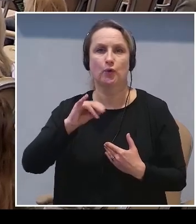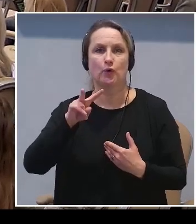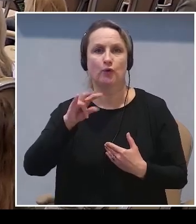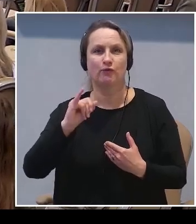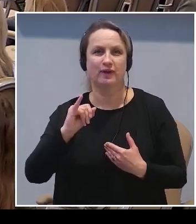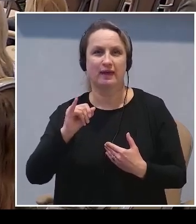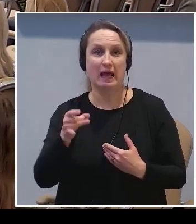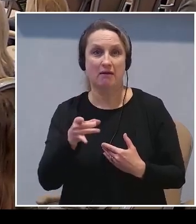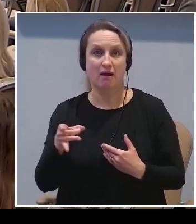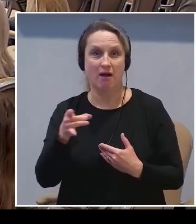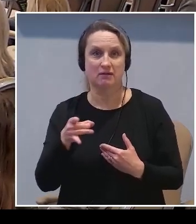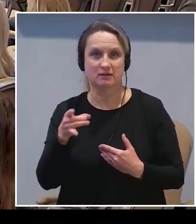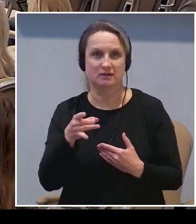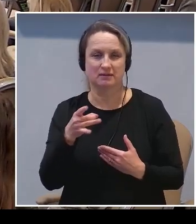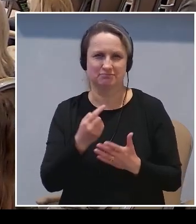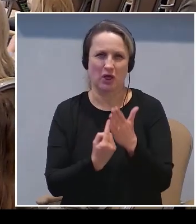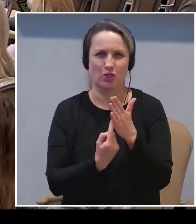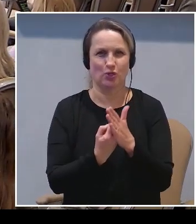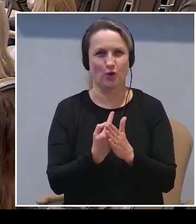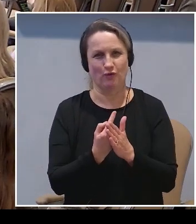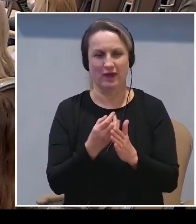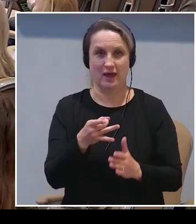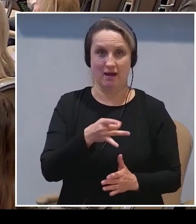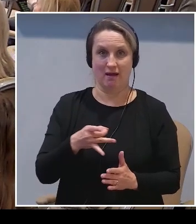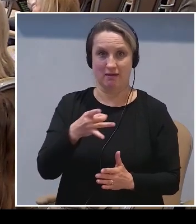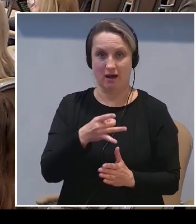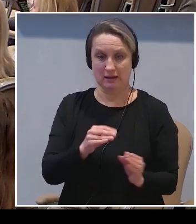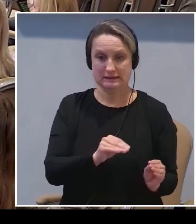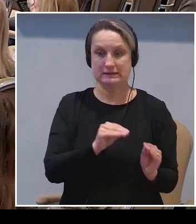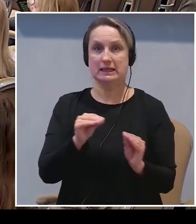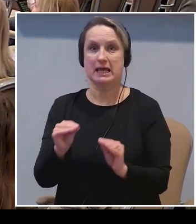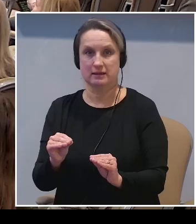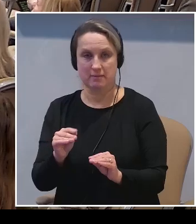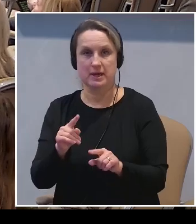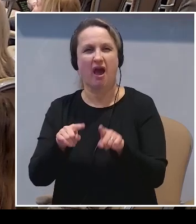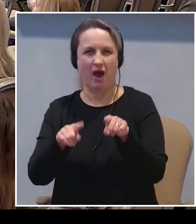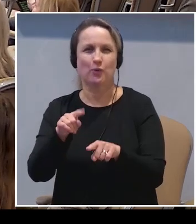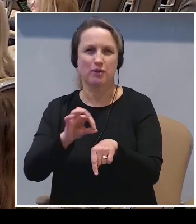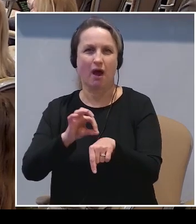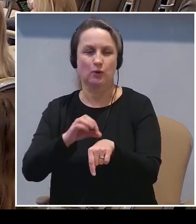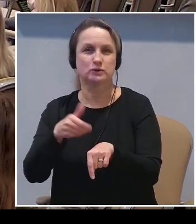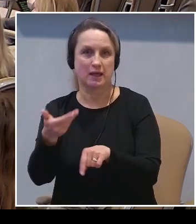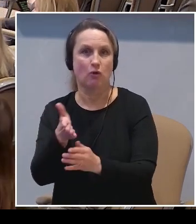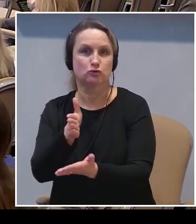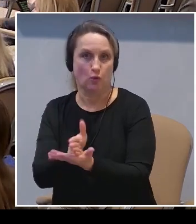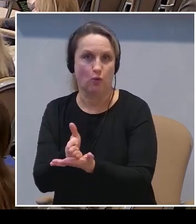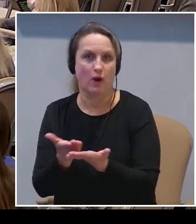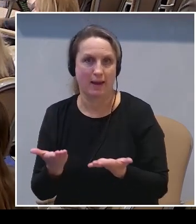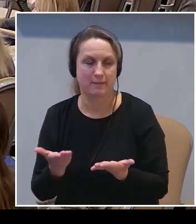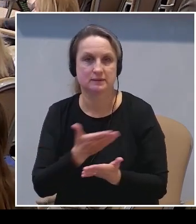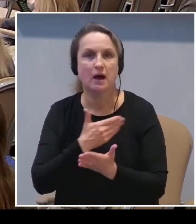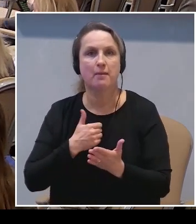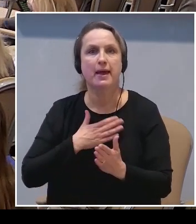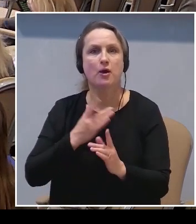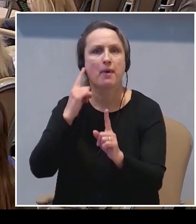the mountain, mitmete and we're haruldaste just haiguste beginning jaoks. to get to here, Kuid meie where eesmärk we on have new clinical pääseda